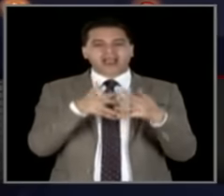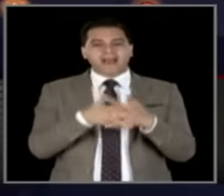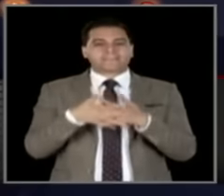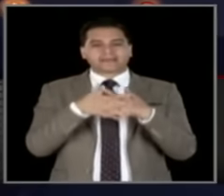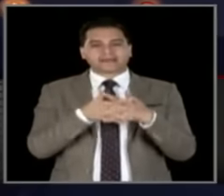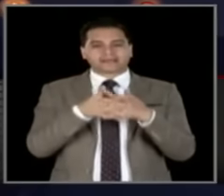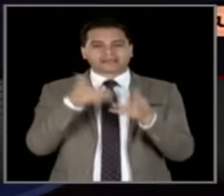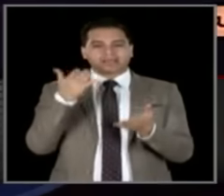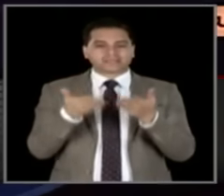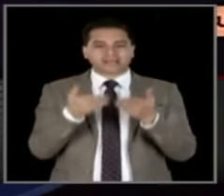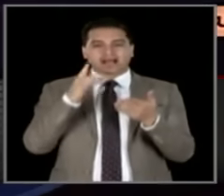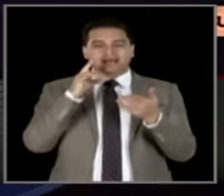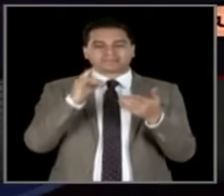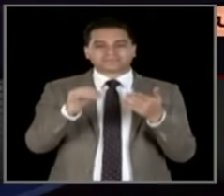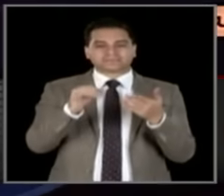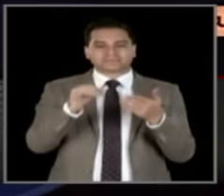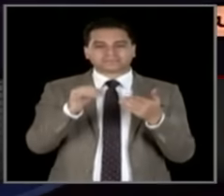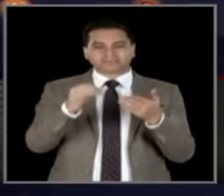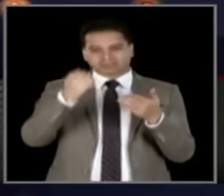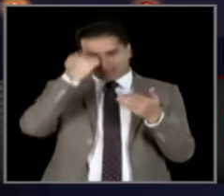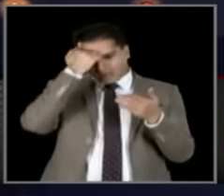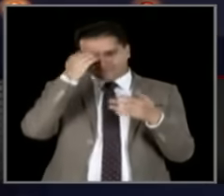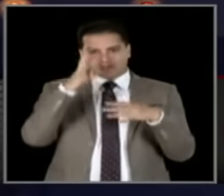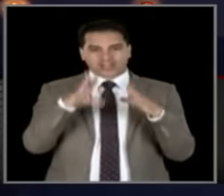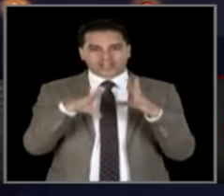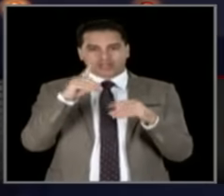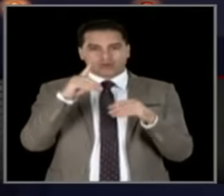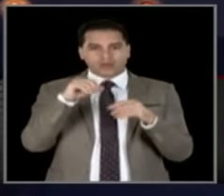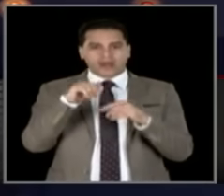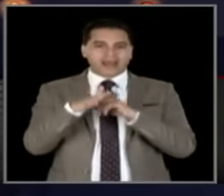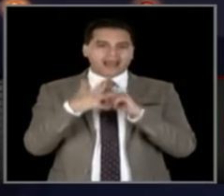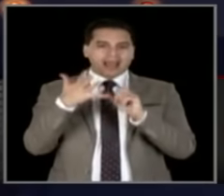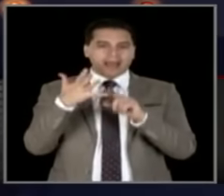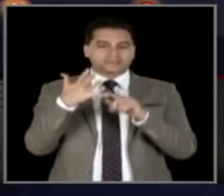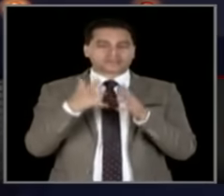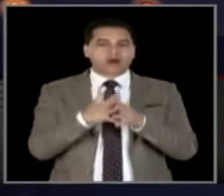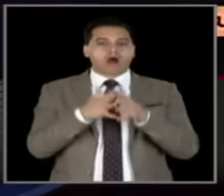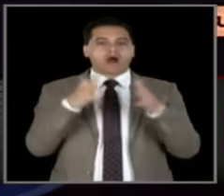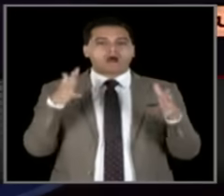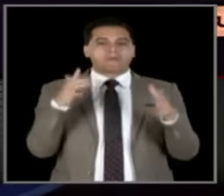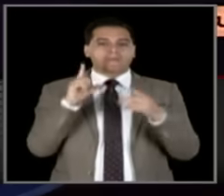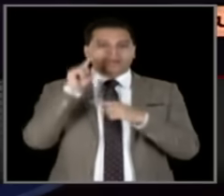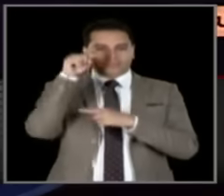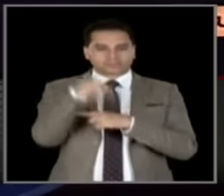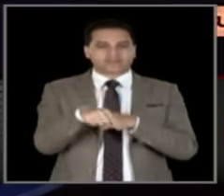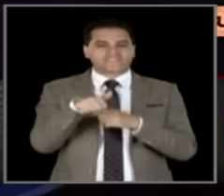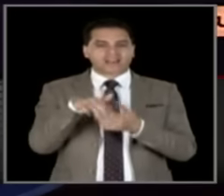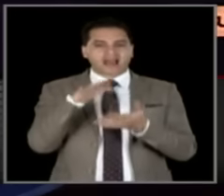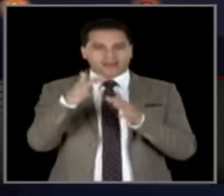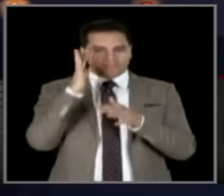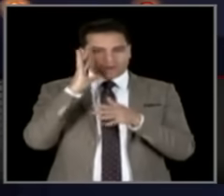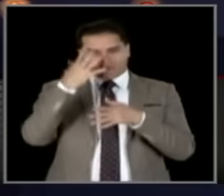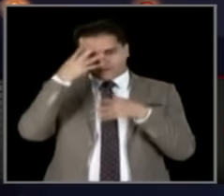وزنه بيصل لخمسين طن. خامس أكبر نيزك في العالم، إجابتك؟